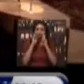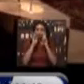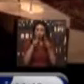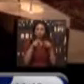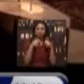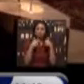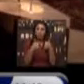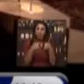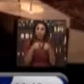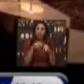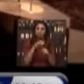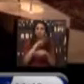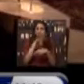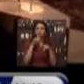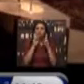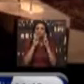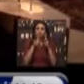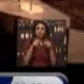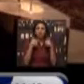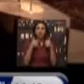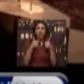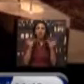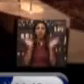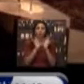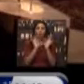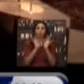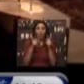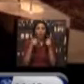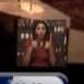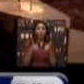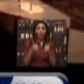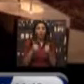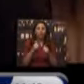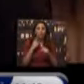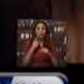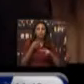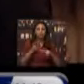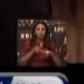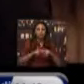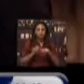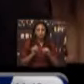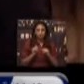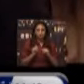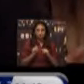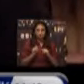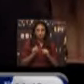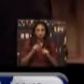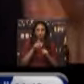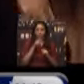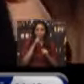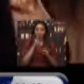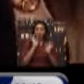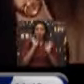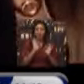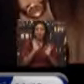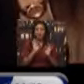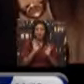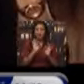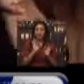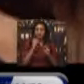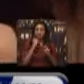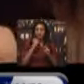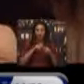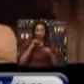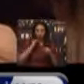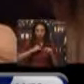في افلام كتيرة جديدة وبتتعامل بالشكل ده والناس بتقبل عليها لانها